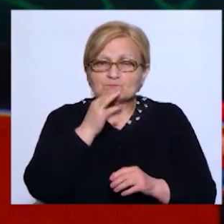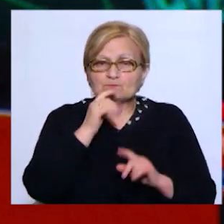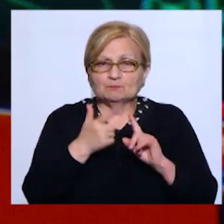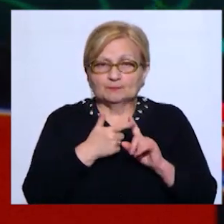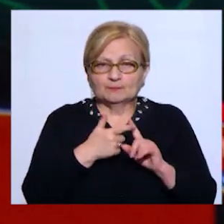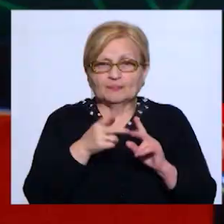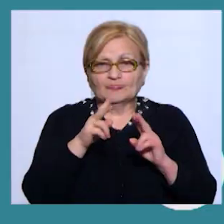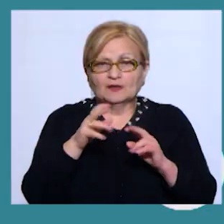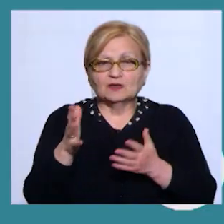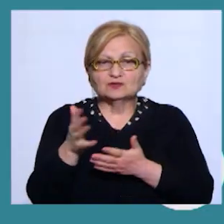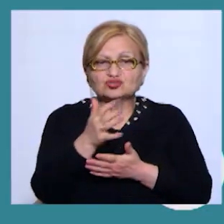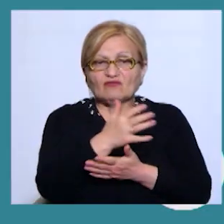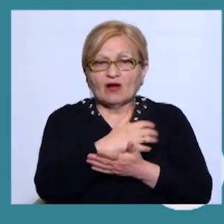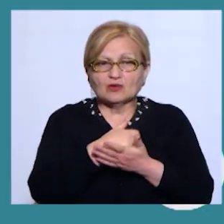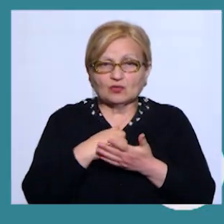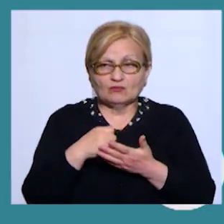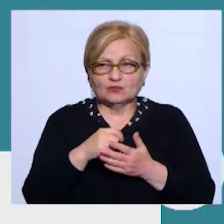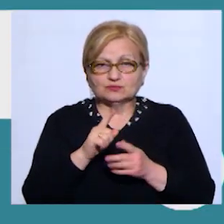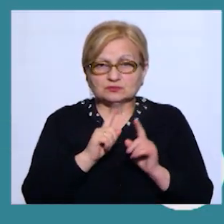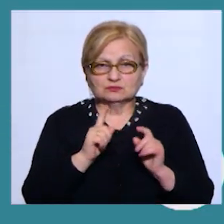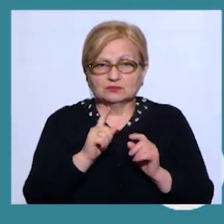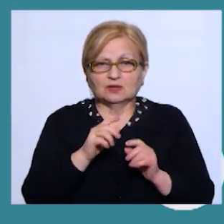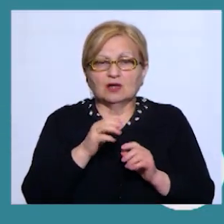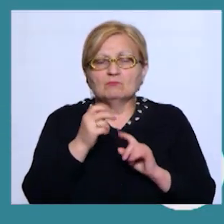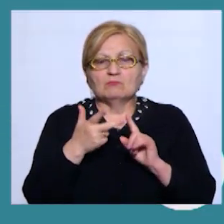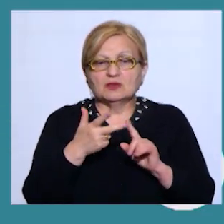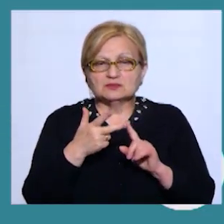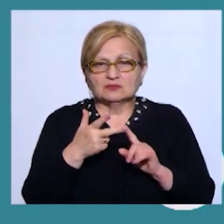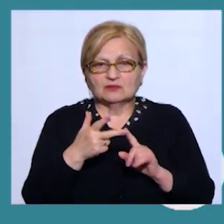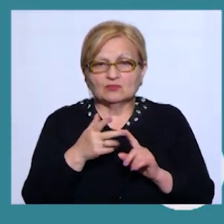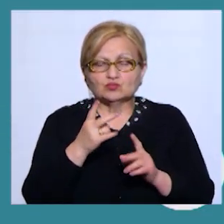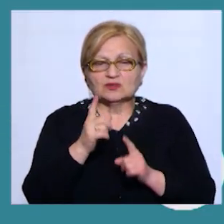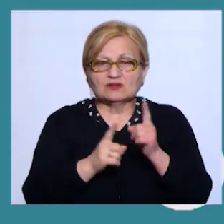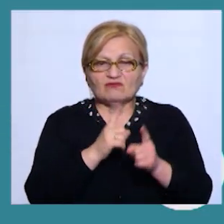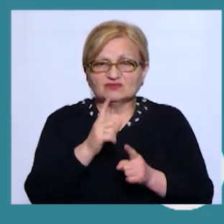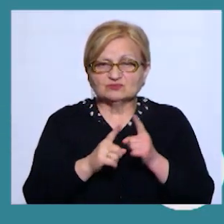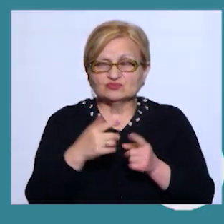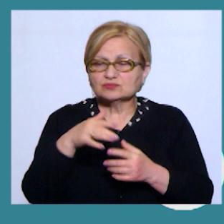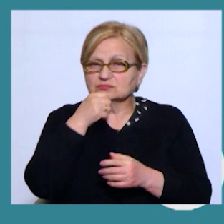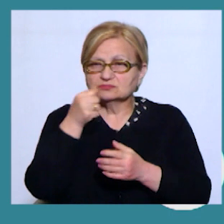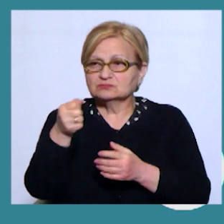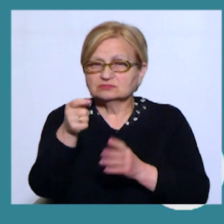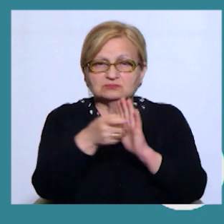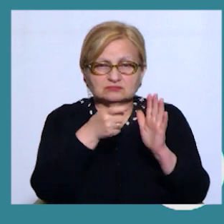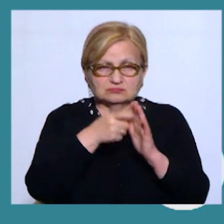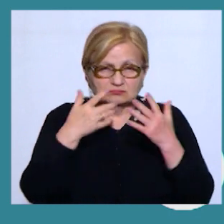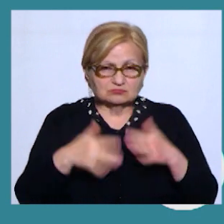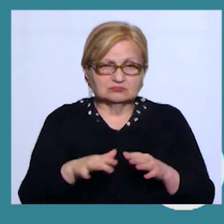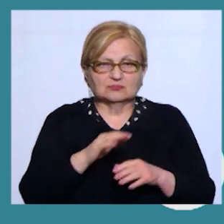უნდა შევაგროვოთ მონაცემები. შემდეგი ნაბიჯი არის, რომ უნდა დავამუშავოთ მონაცემები. შემდეგ